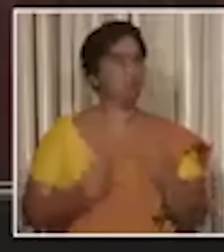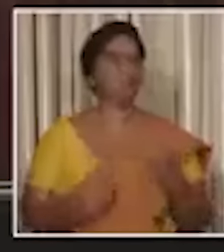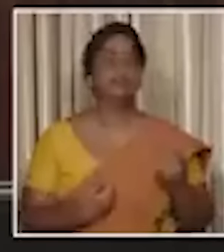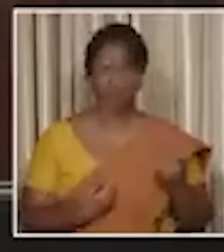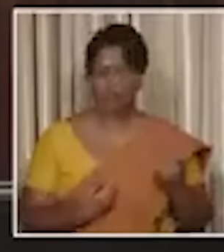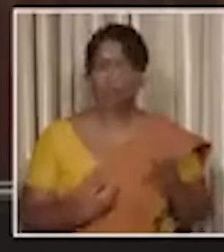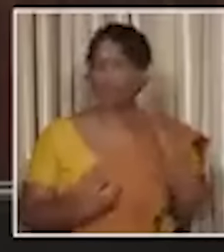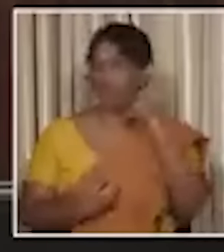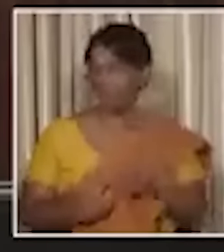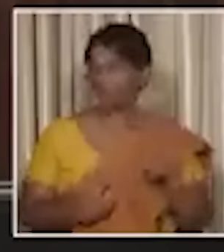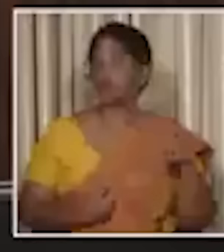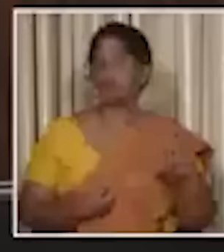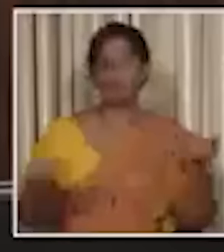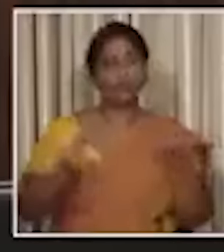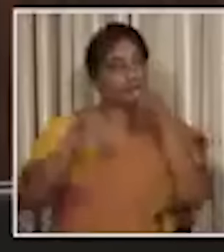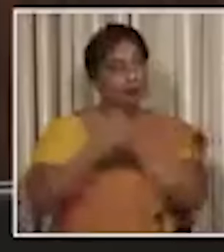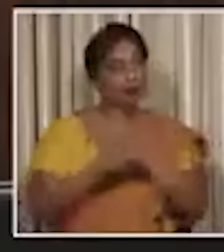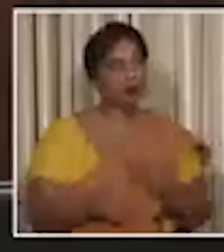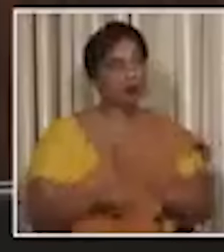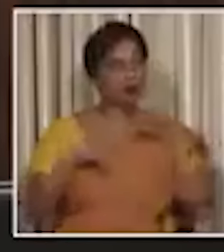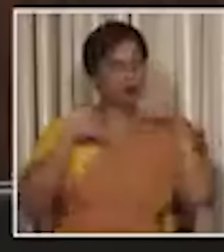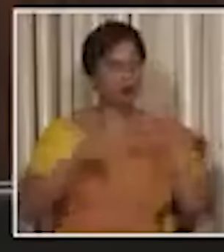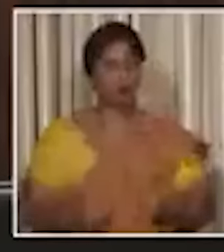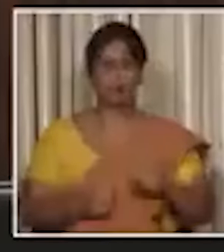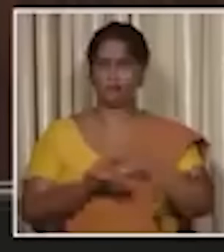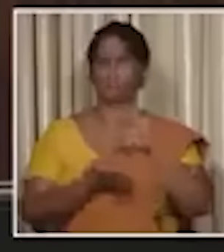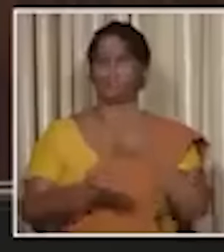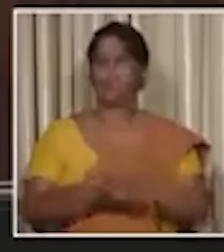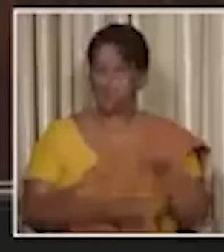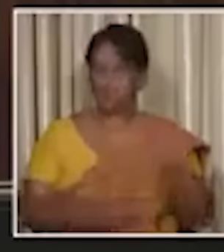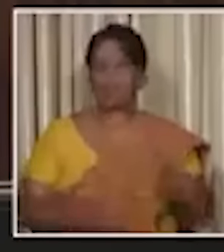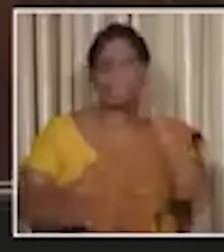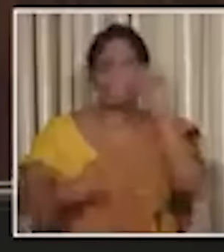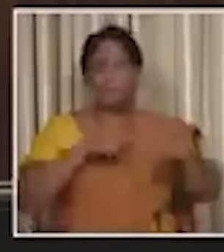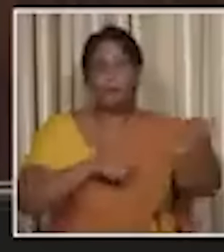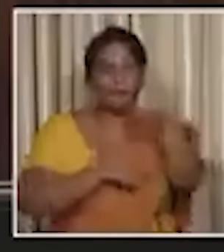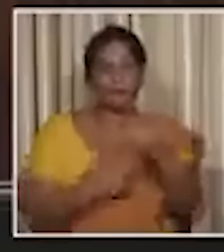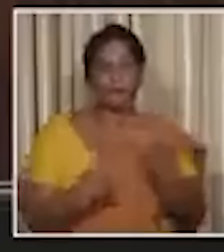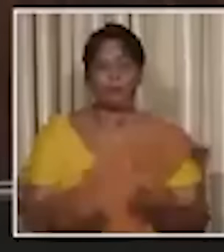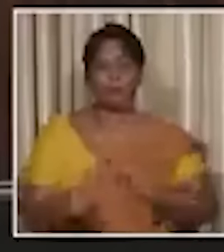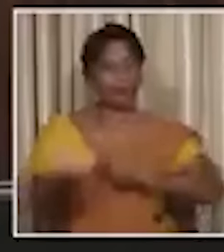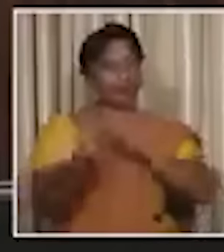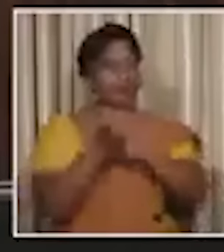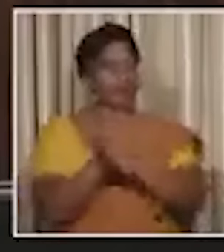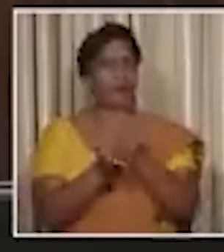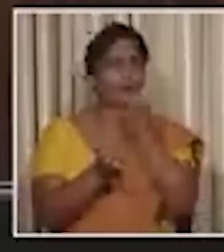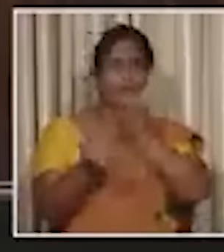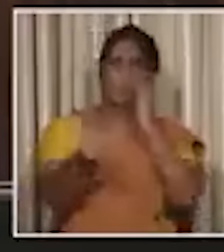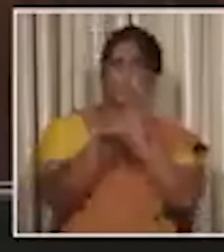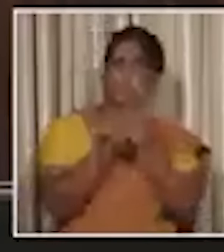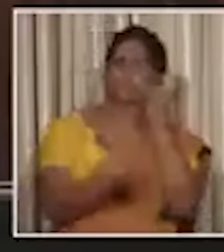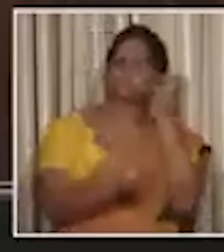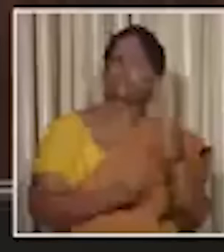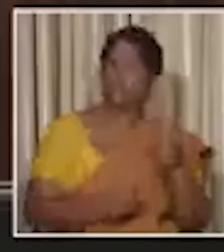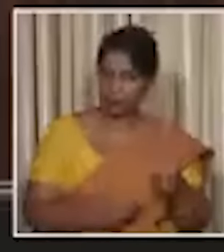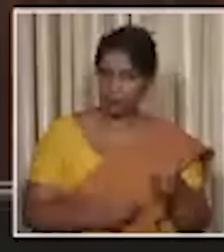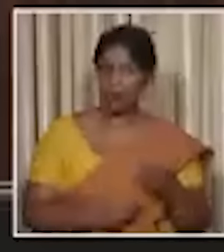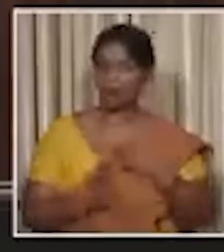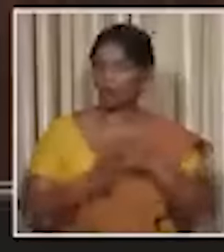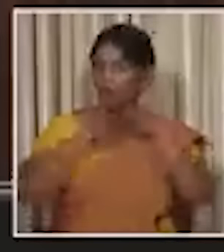அந்த விவசாயியுடைய வாழ்க்கை மிகவும் நெருக்கடியான ஒரு நிலைமைக்கு தள்ளப்பட்டதாகவே காணப்படுகின்றது. எனவே விவசாயத்துறையில் புதிய ஒரு வளர்ச்சி பாதையை